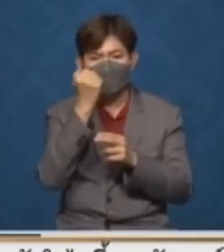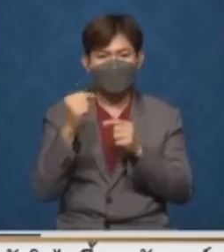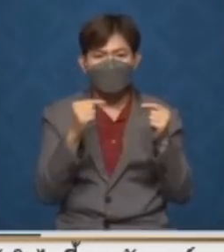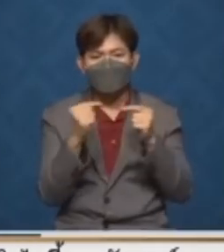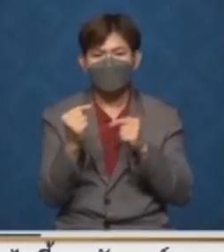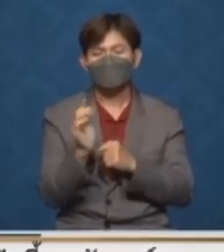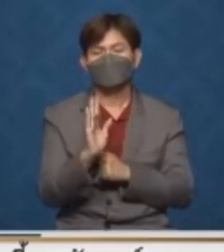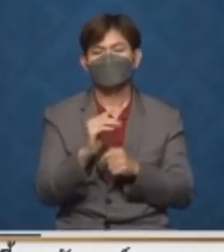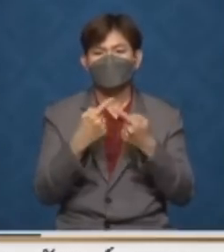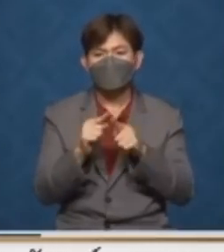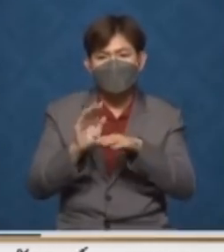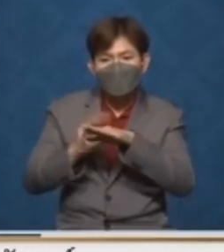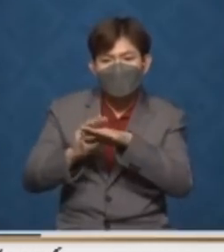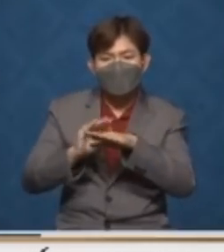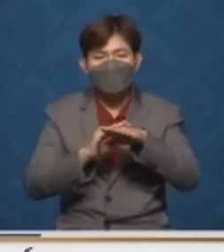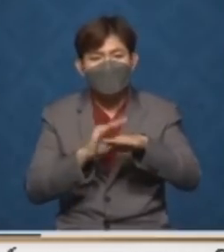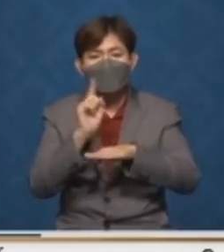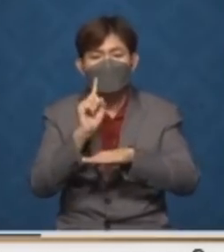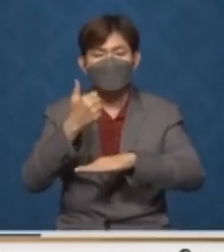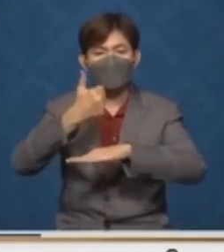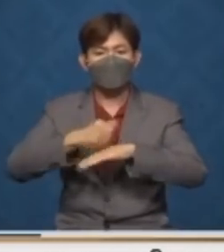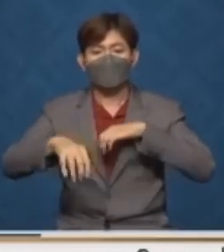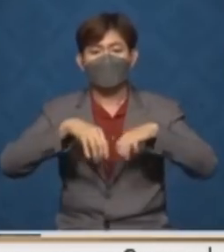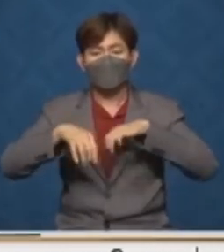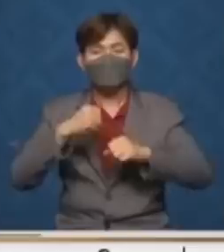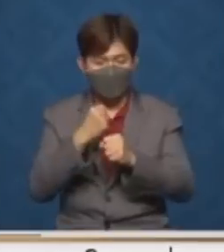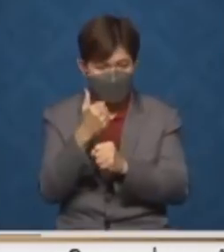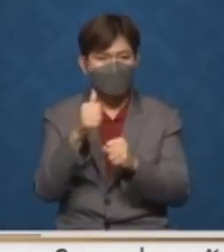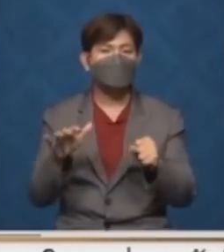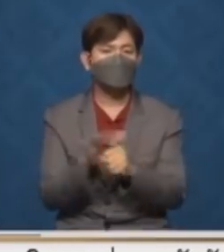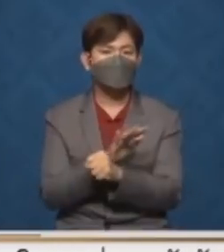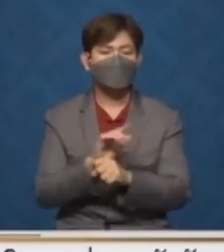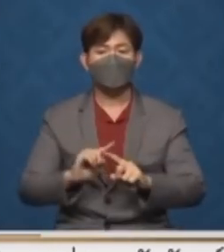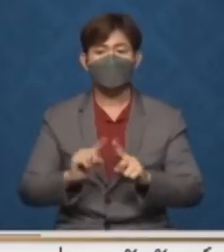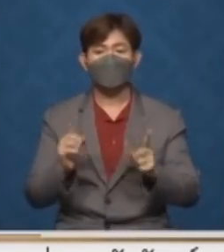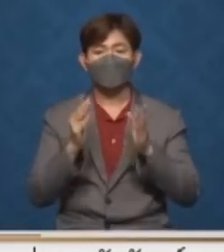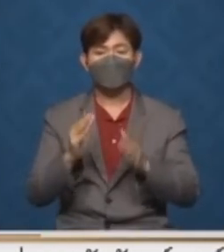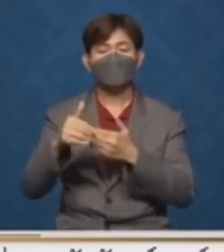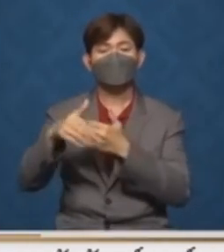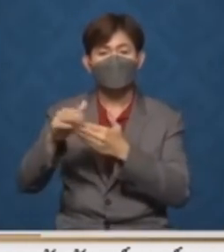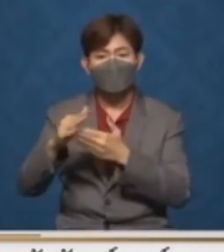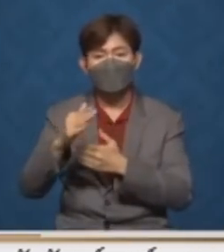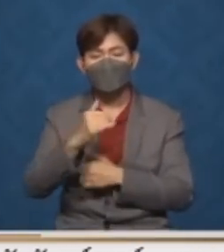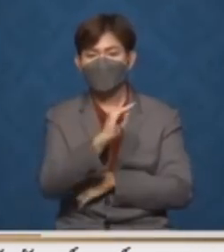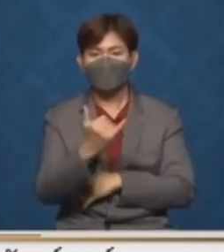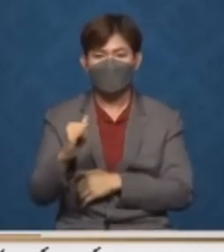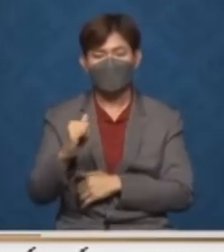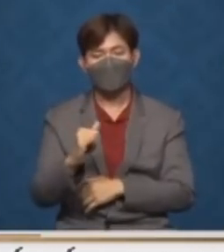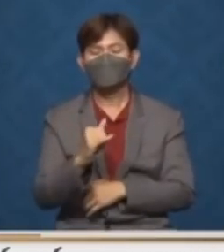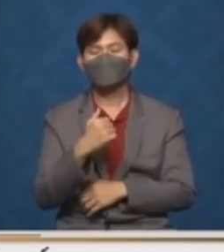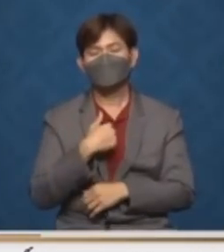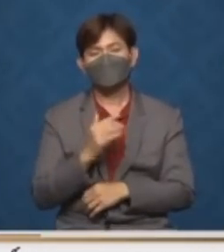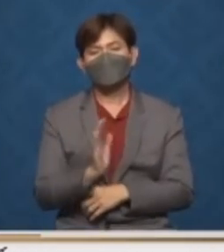แตมีการตำเนิ ต ต ผู้ปรยาน ซึเราทำได้ stellungที่ครัส่นเรื่องมคนบายนอกเี่ย บําเรื่องเี่ยไม่แ่นอน